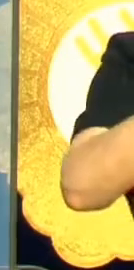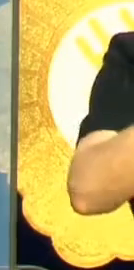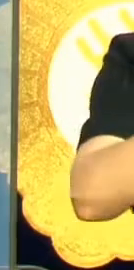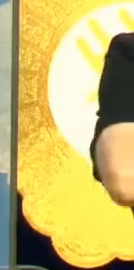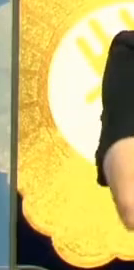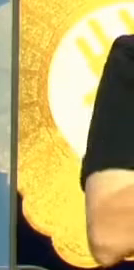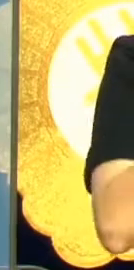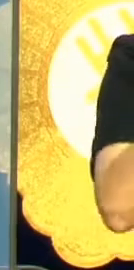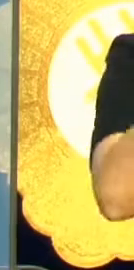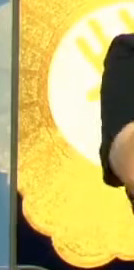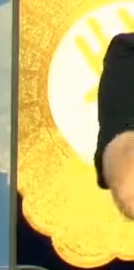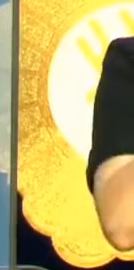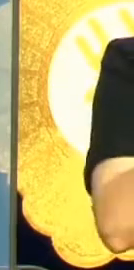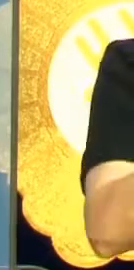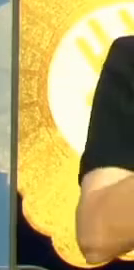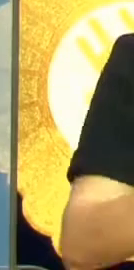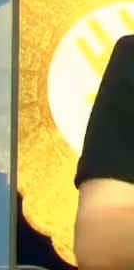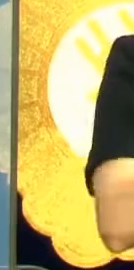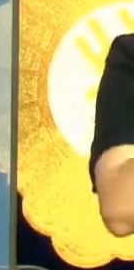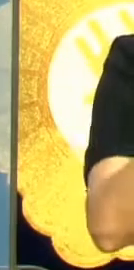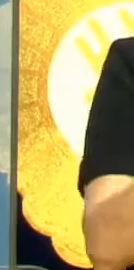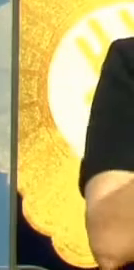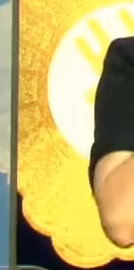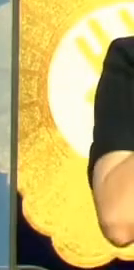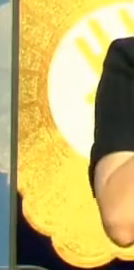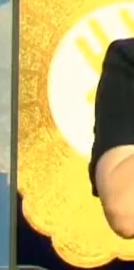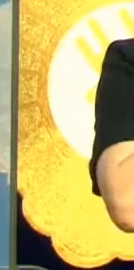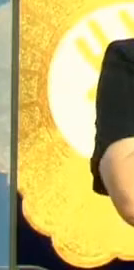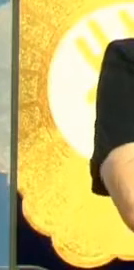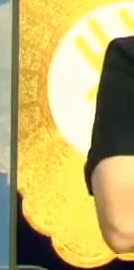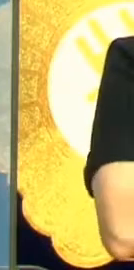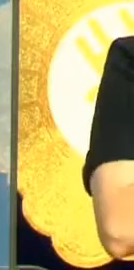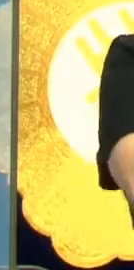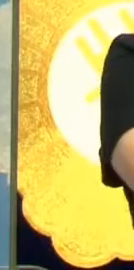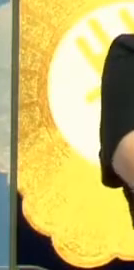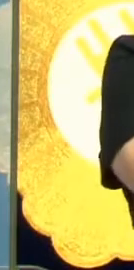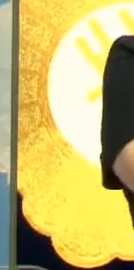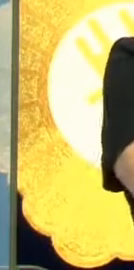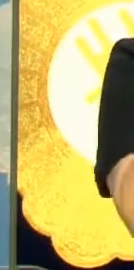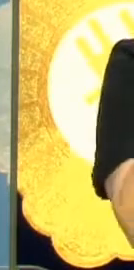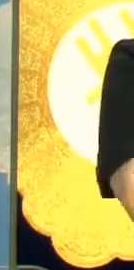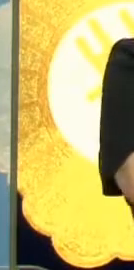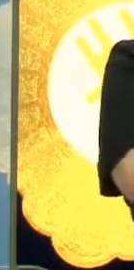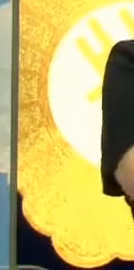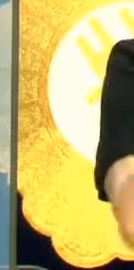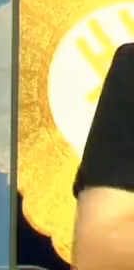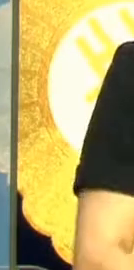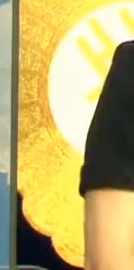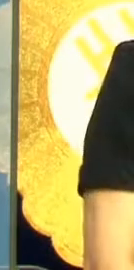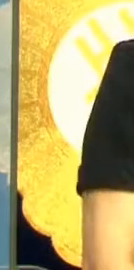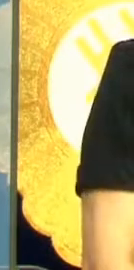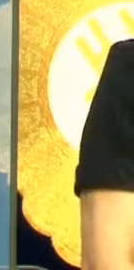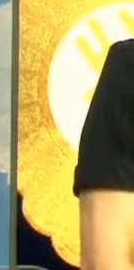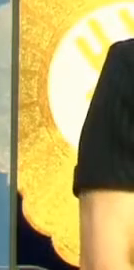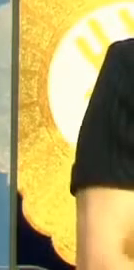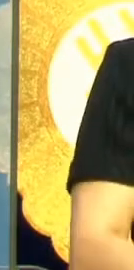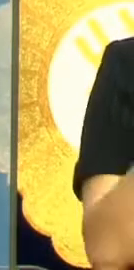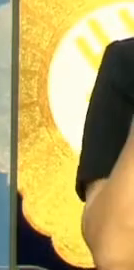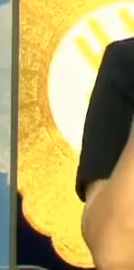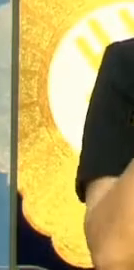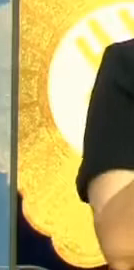부여해 시각장애인들이 최소한의 생존권을 법률적으로 보장하고 있는 것입니다.